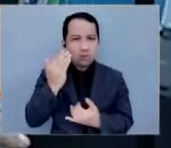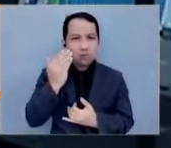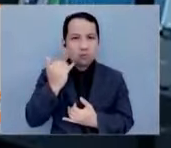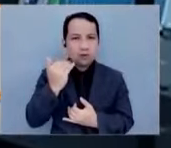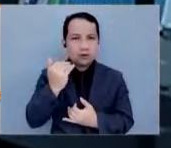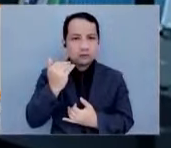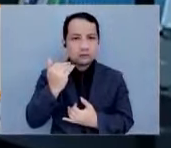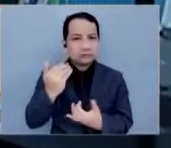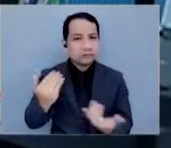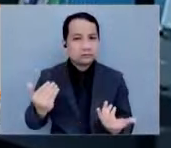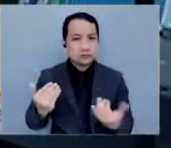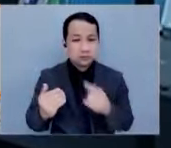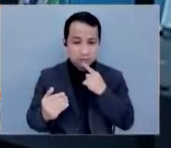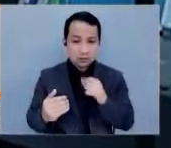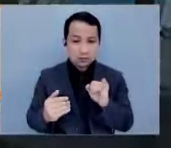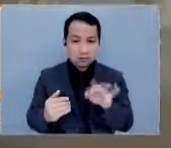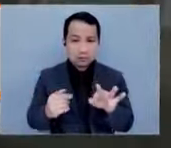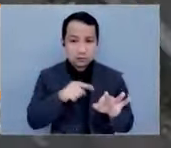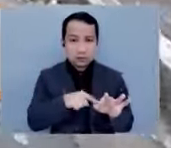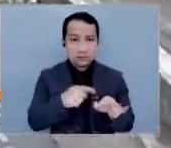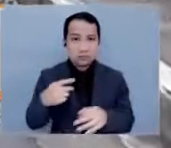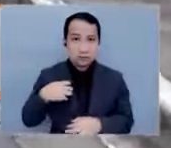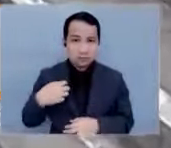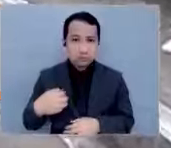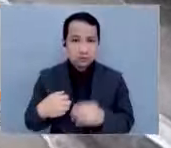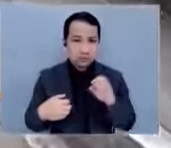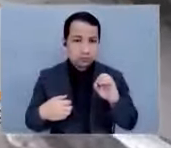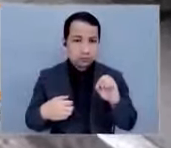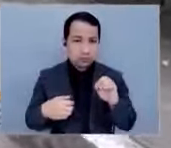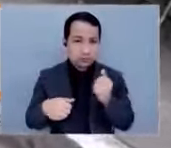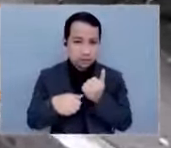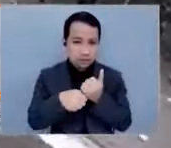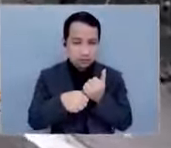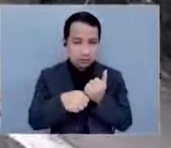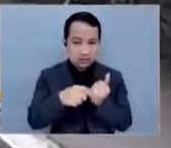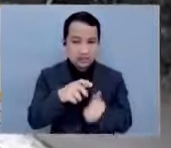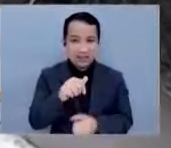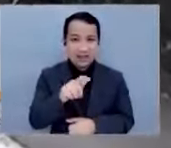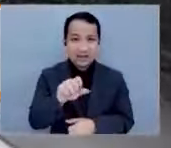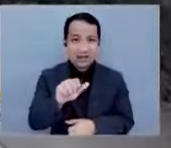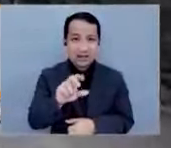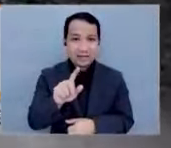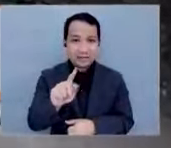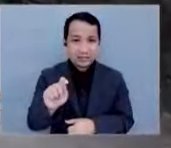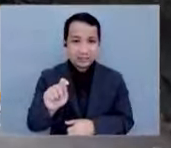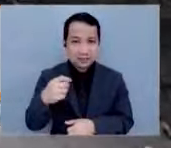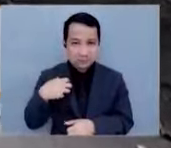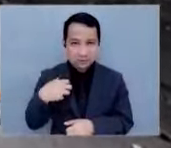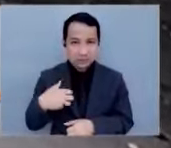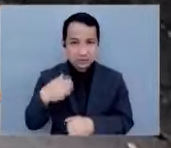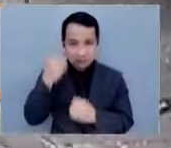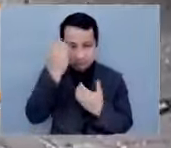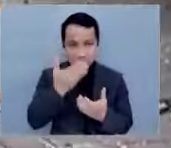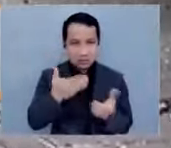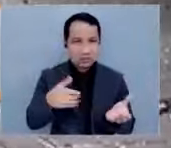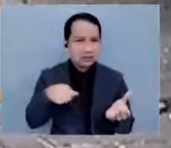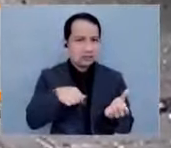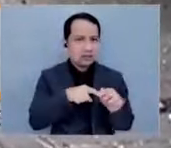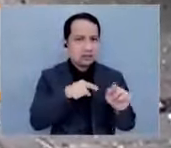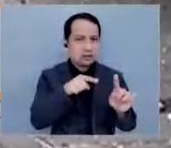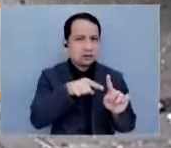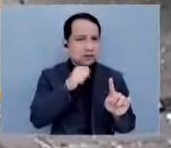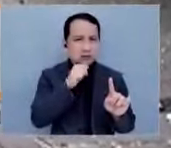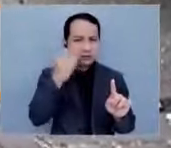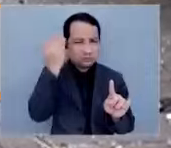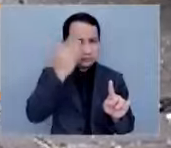kung asset ng pulis, bakit kailangan gawin yun? Ayon sa Lipa City Police, hindi pa nasangkot sa krimen ang suspect. pero wala